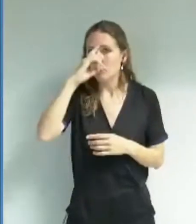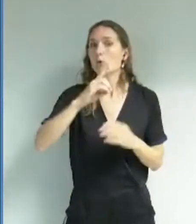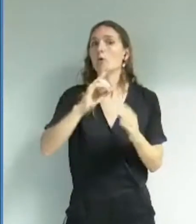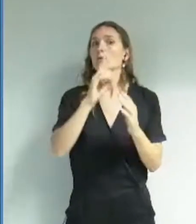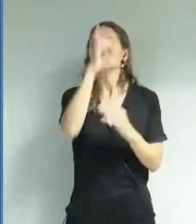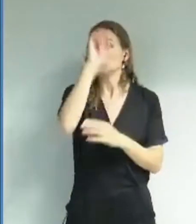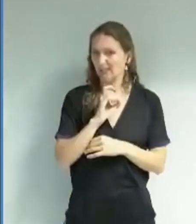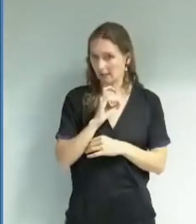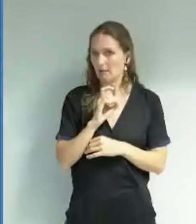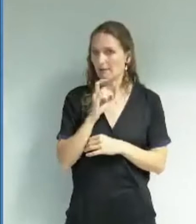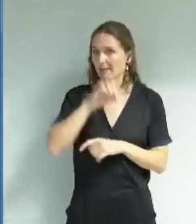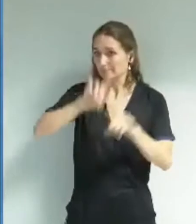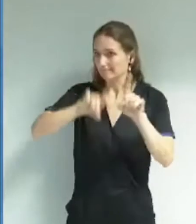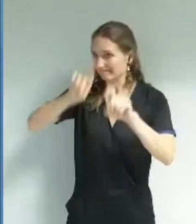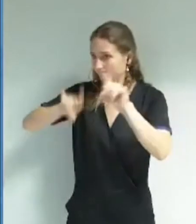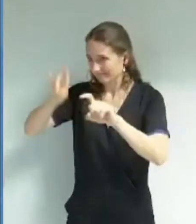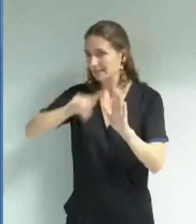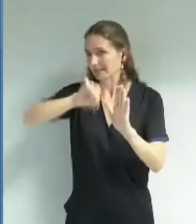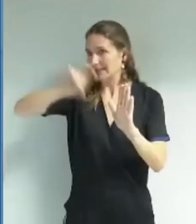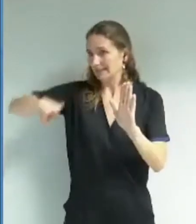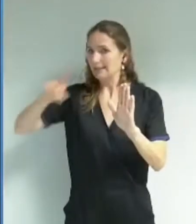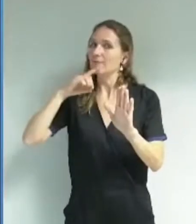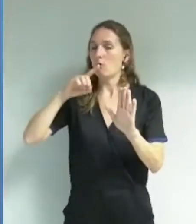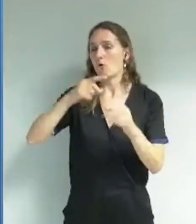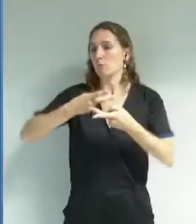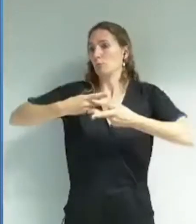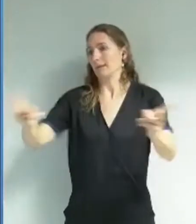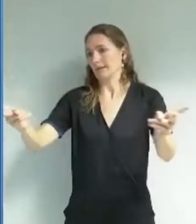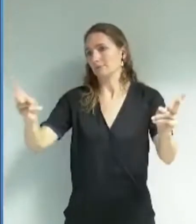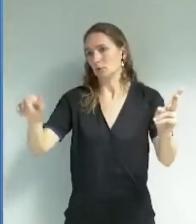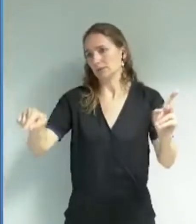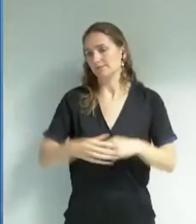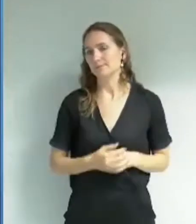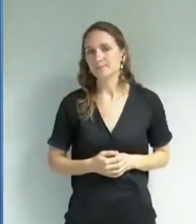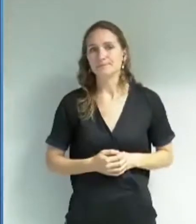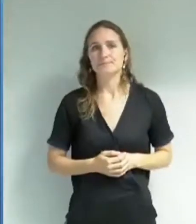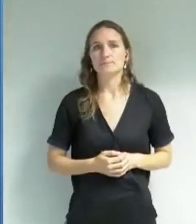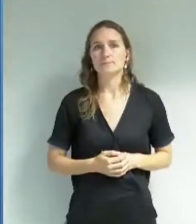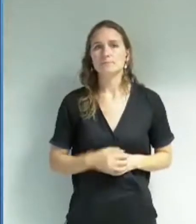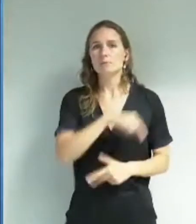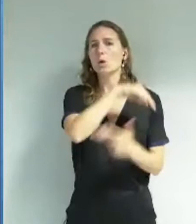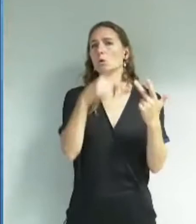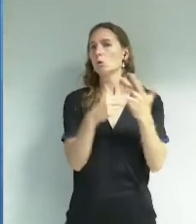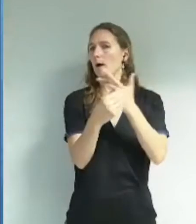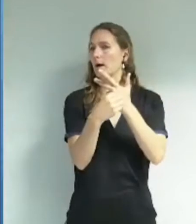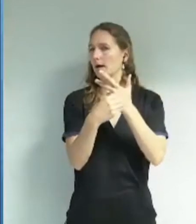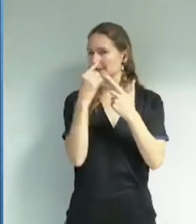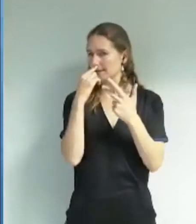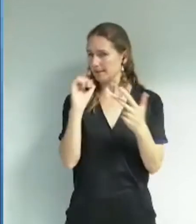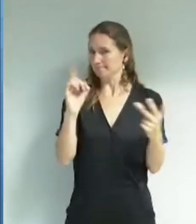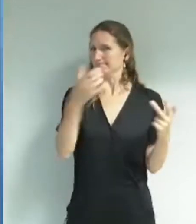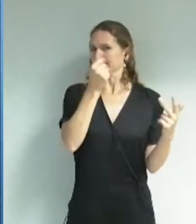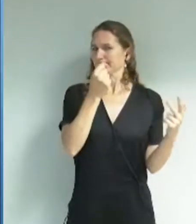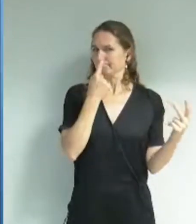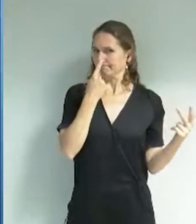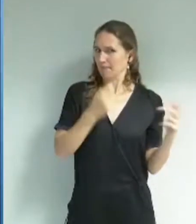rendues publiques, elles aussi. 3 propositions nous ont particulièrement interpellés.